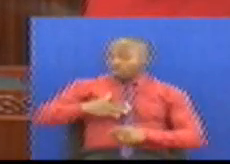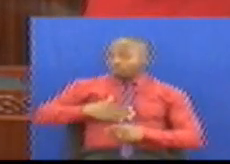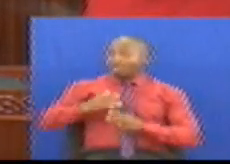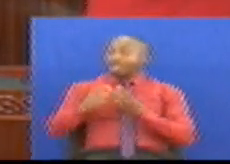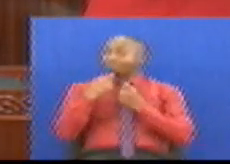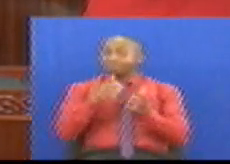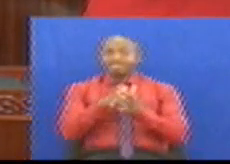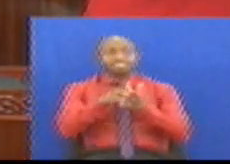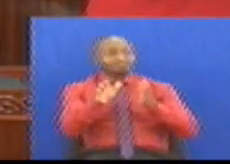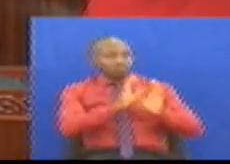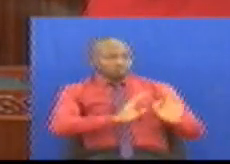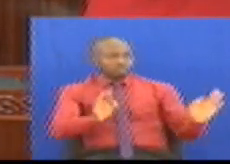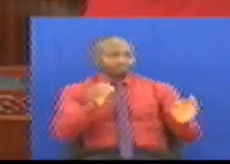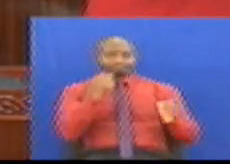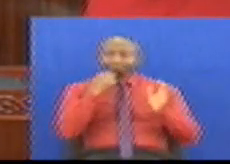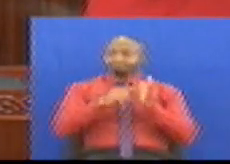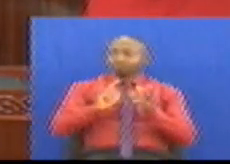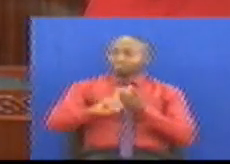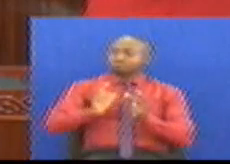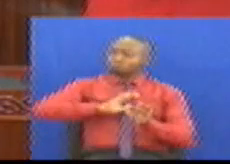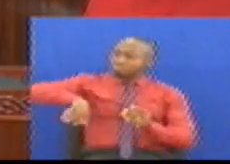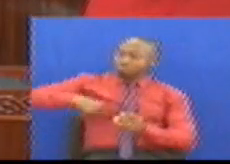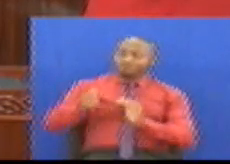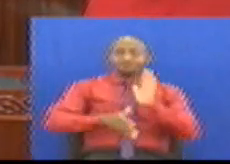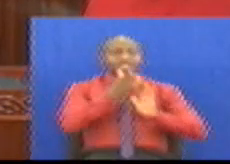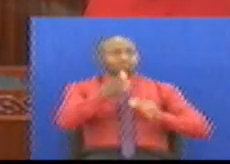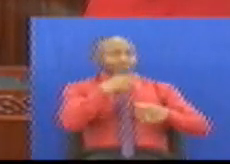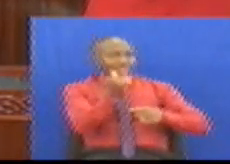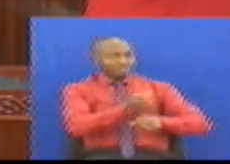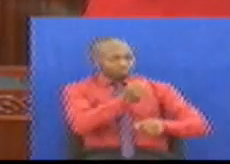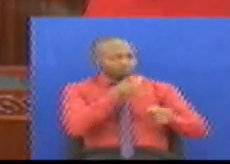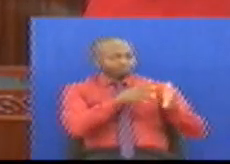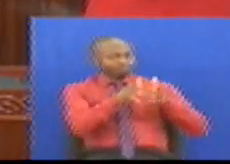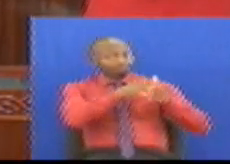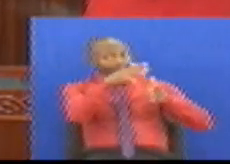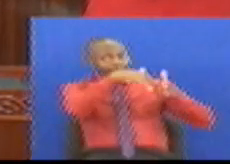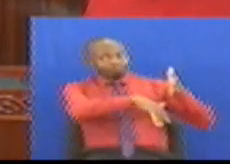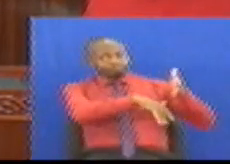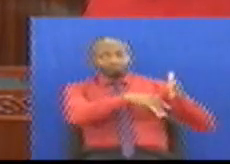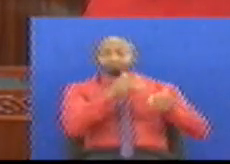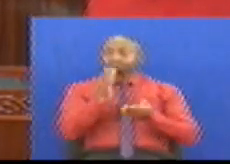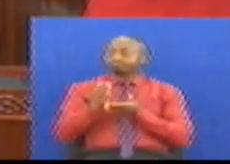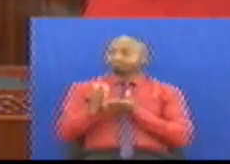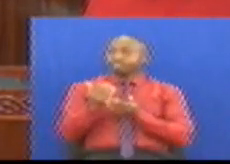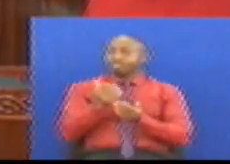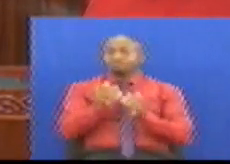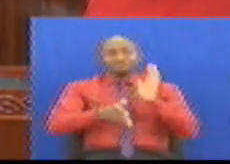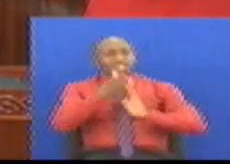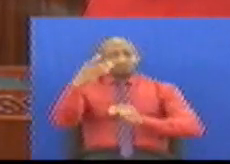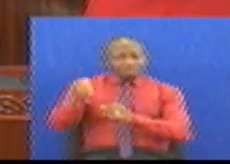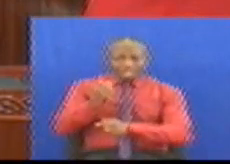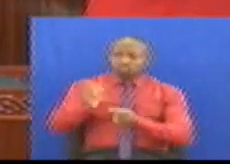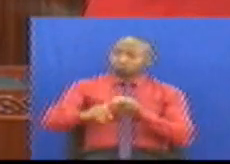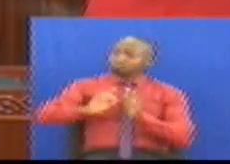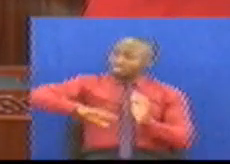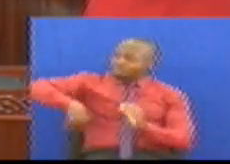Mimi niseme kidogo kwenye hili la kusema kwamba tumeporwa vyanzo vya mapato. Mheshimiwa naibu speaker, kwanza sio sawasawa tukitumia lugha kwamba vyanzo vya mapato